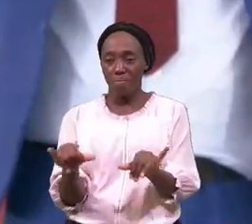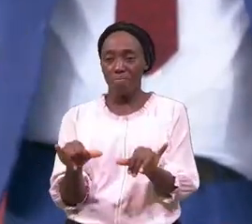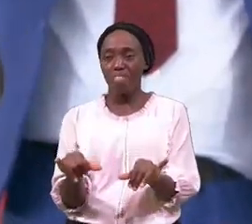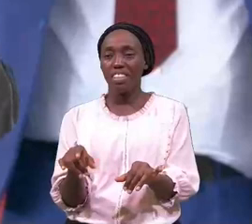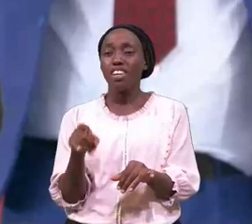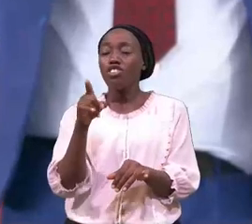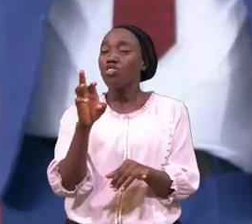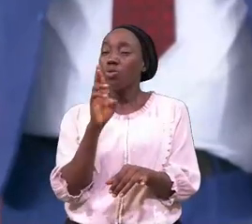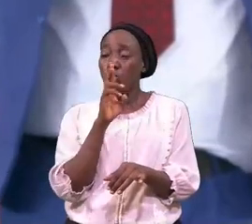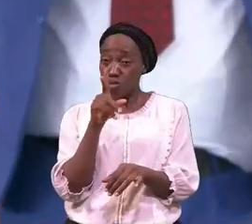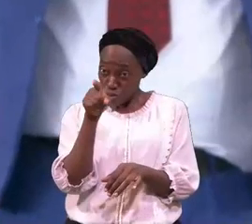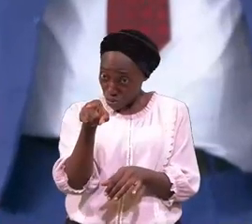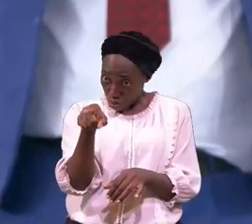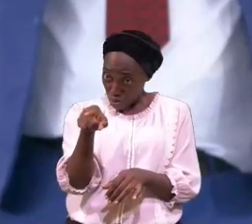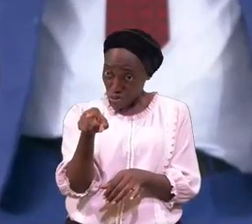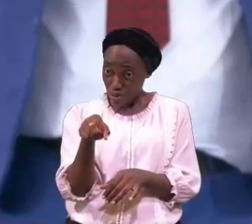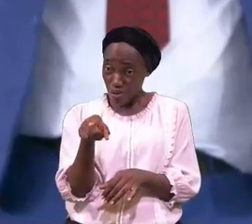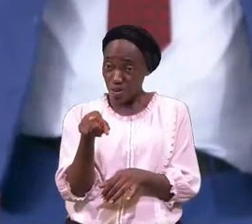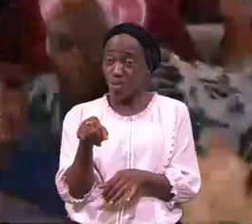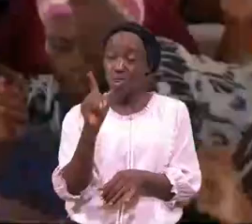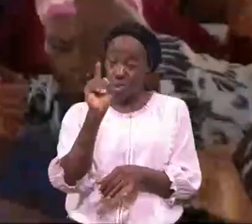J'ai dit toi,